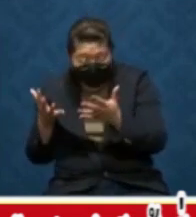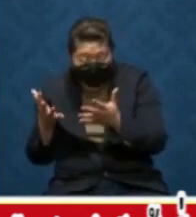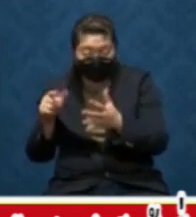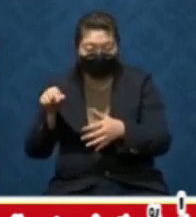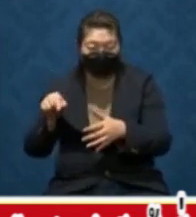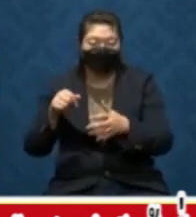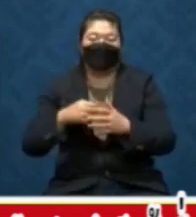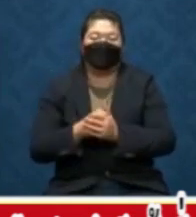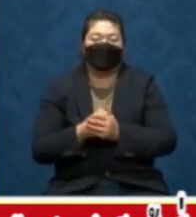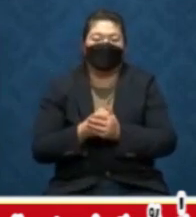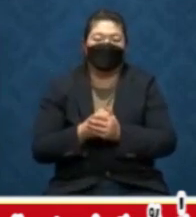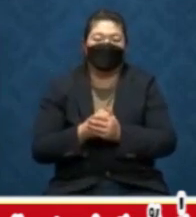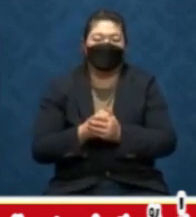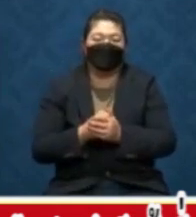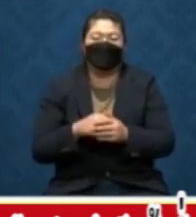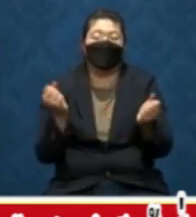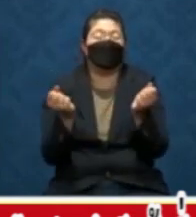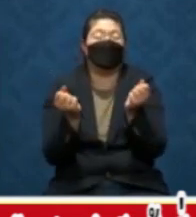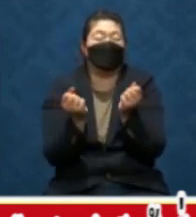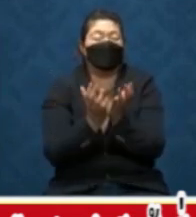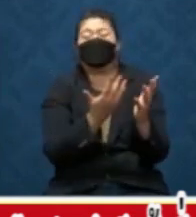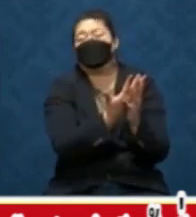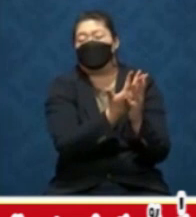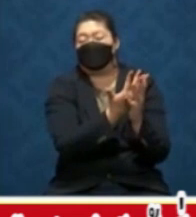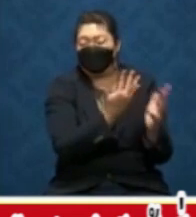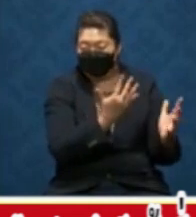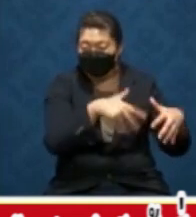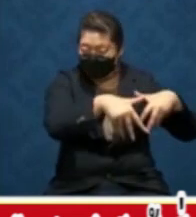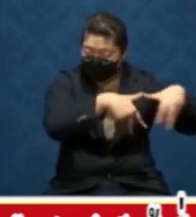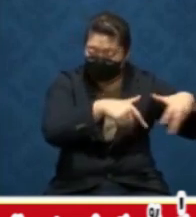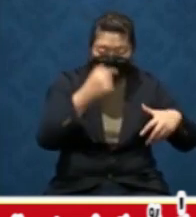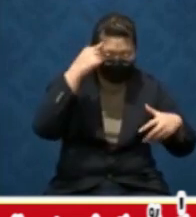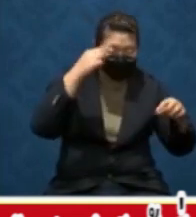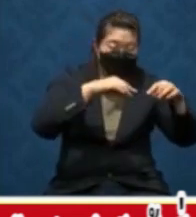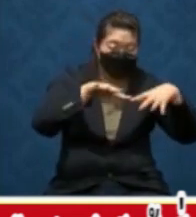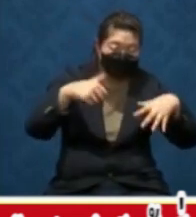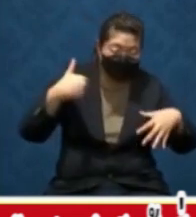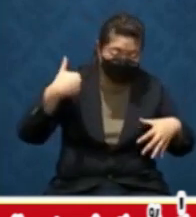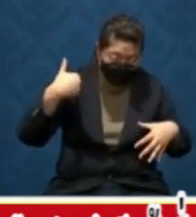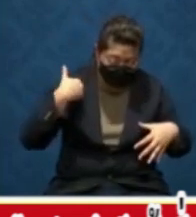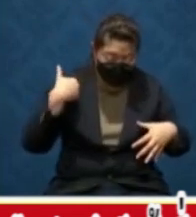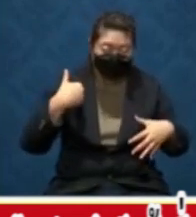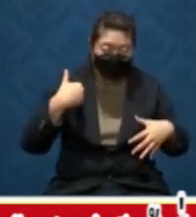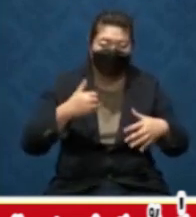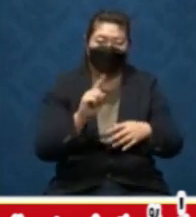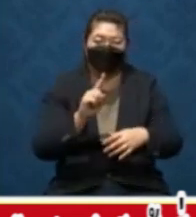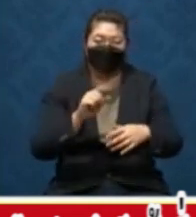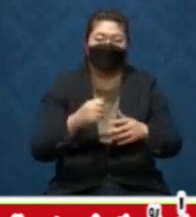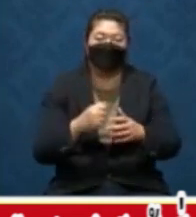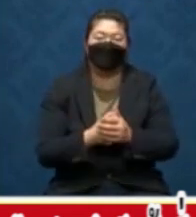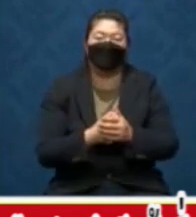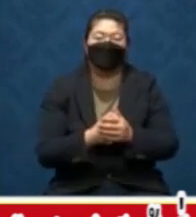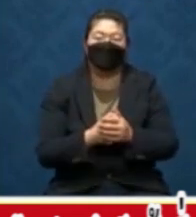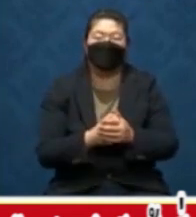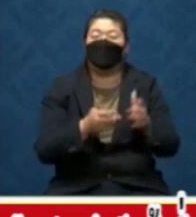หาหนึ่งนะคะที่สร้างภาระให้กับคนที่ออกมาแสดงความเห็นต่างและเป็นภาระอันหนักขึ้นไปอีกก็คือในเรื่องของ